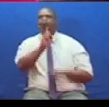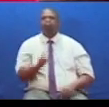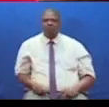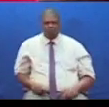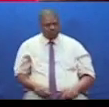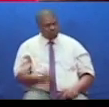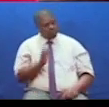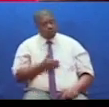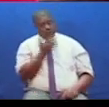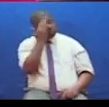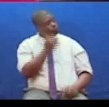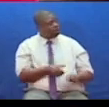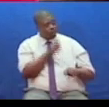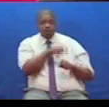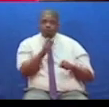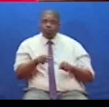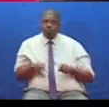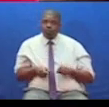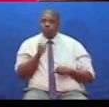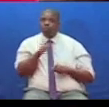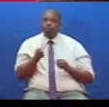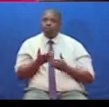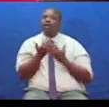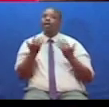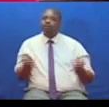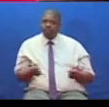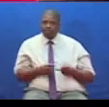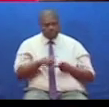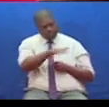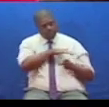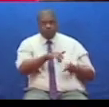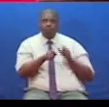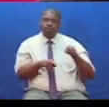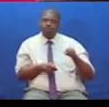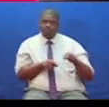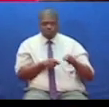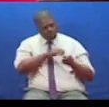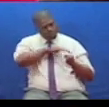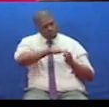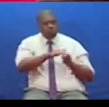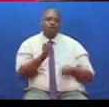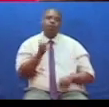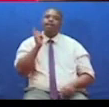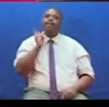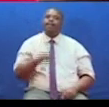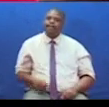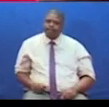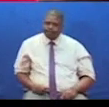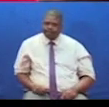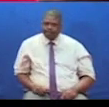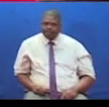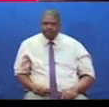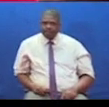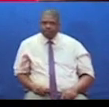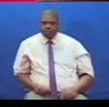Swali wanalotaka watu kujua ni watu wangapi kwenye eneo hilo wanatumia umeme